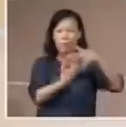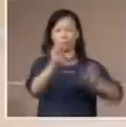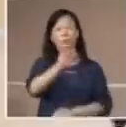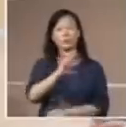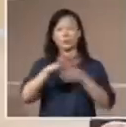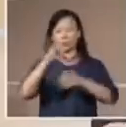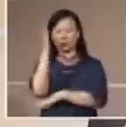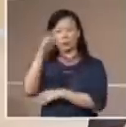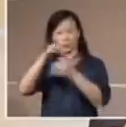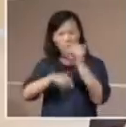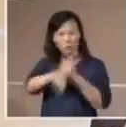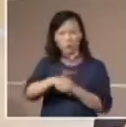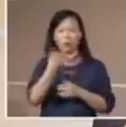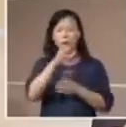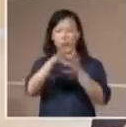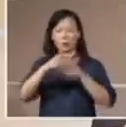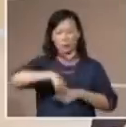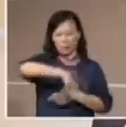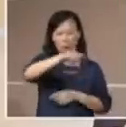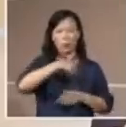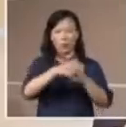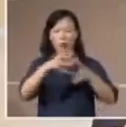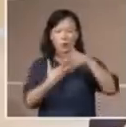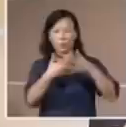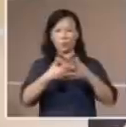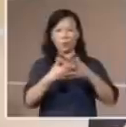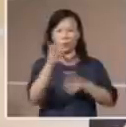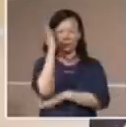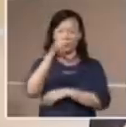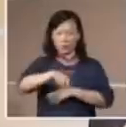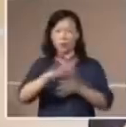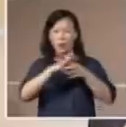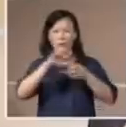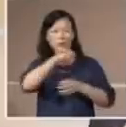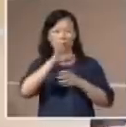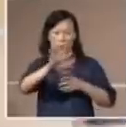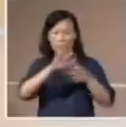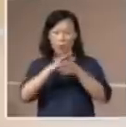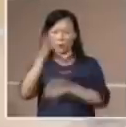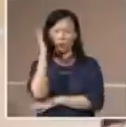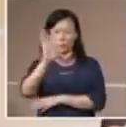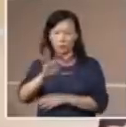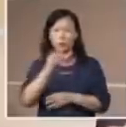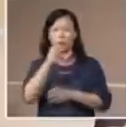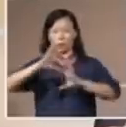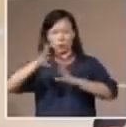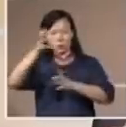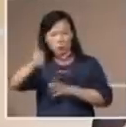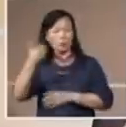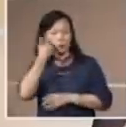是政策方面，尤其是两化政策，尤其是跟台湾有关的政策呢。所以这方面我常讲，总统是相非常